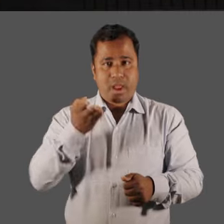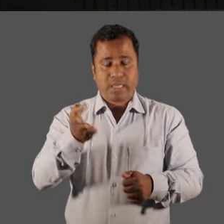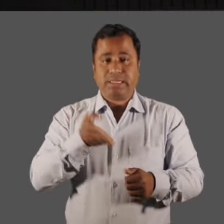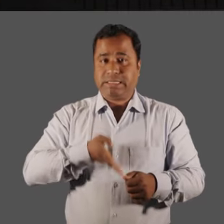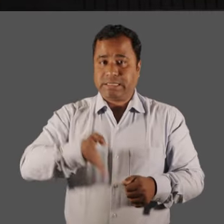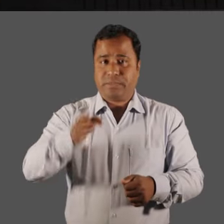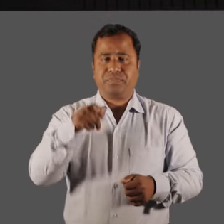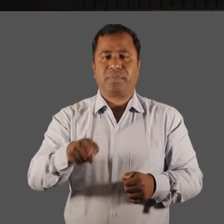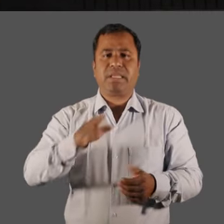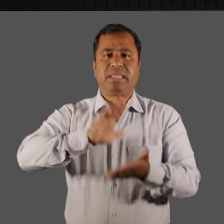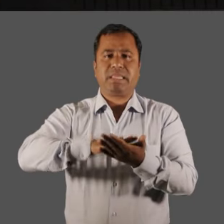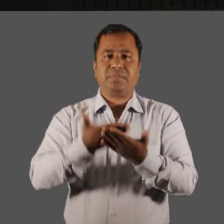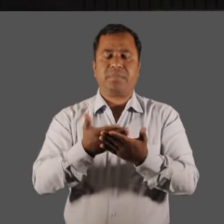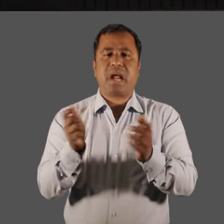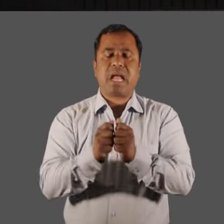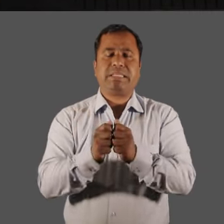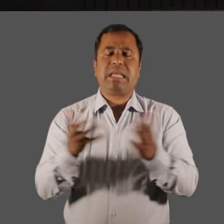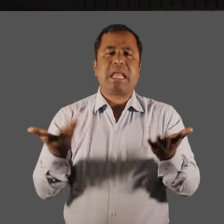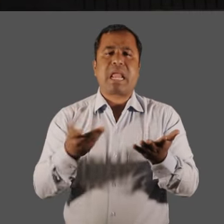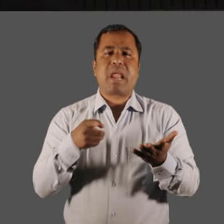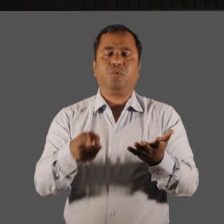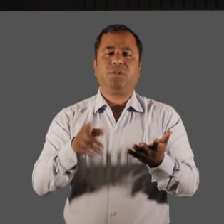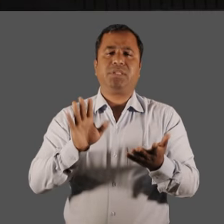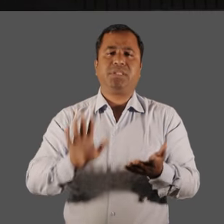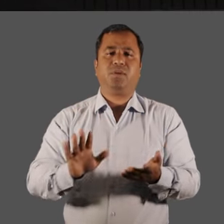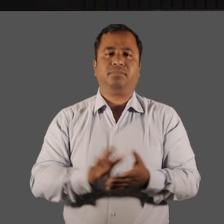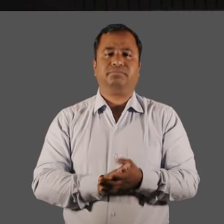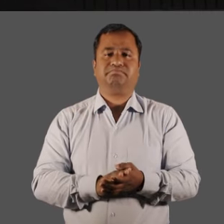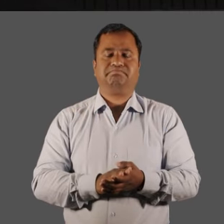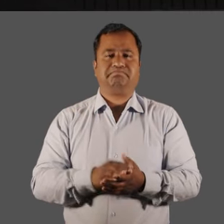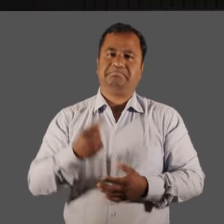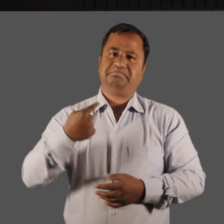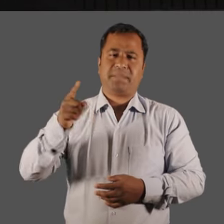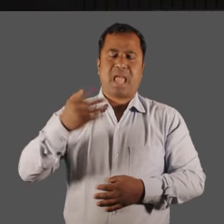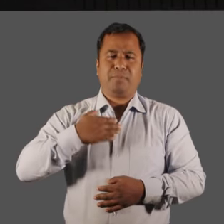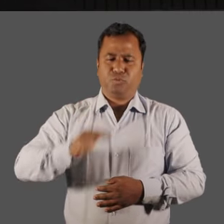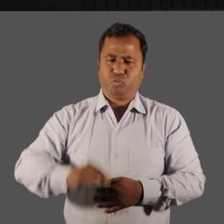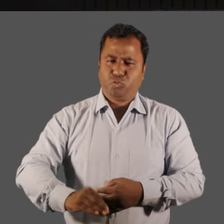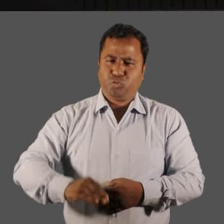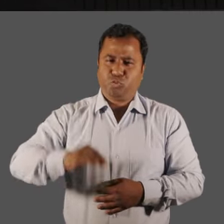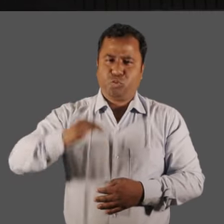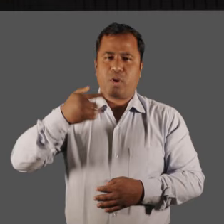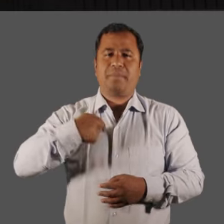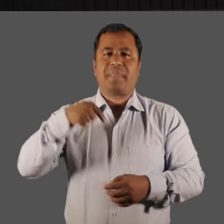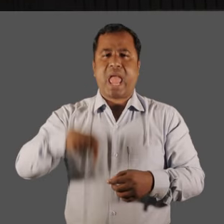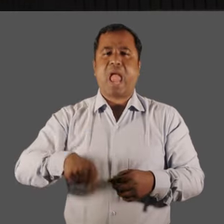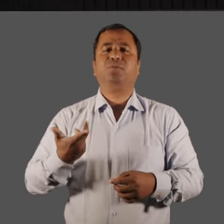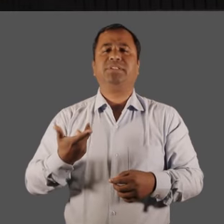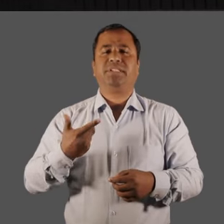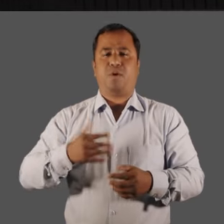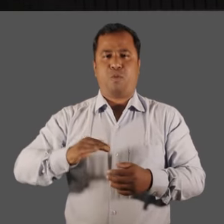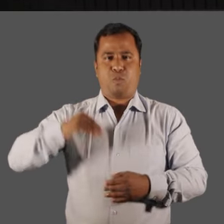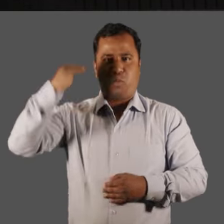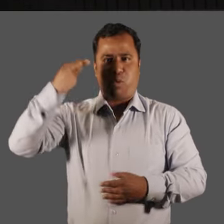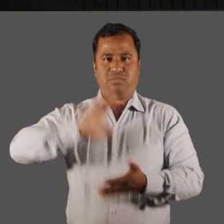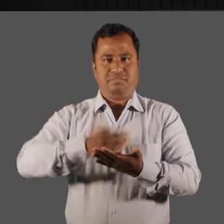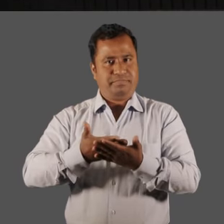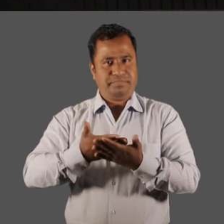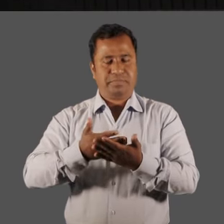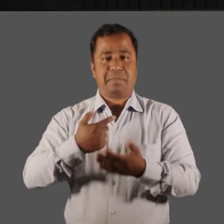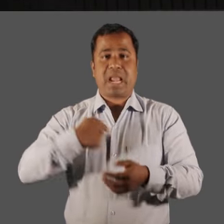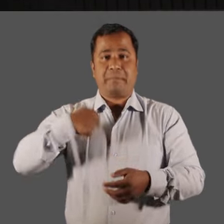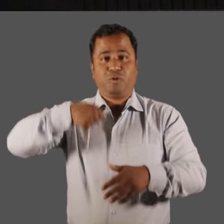আপনার এই দোভাষীর রোলটা তখন কেমন ছিল? একদম ছোট থেকে মানে আমি তো আসলে এখন প্রফেশনাল জি। ইন্টারপ্রেটার, বাট আমি আসলে